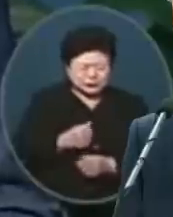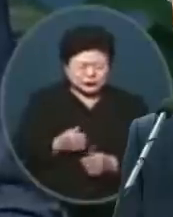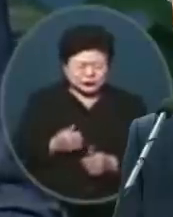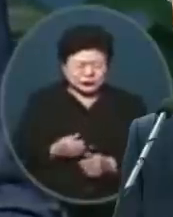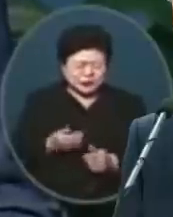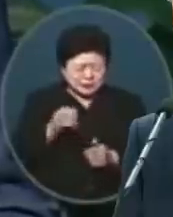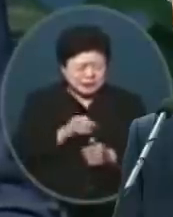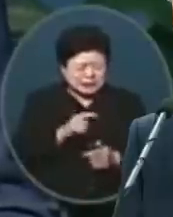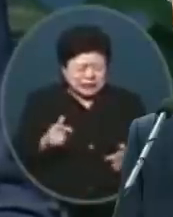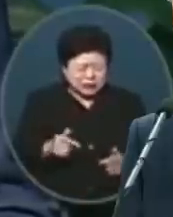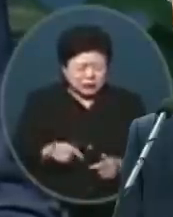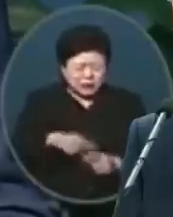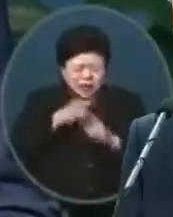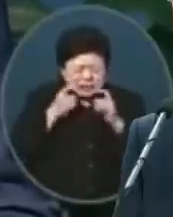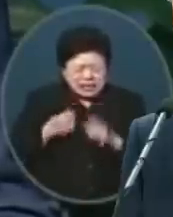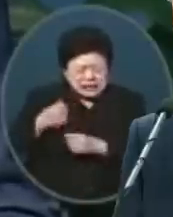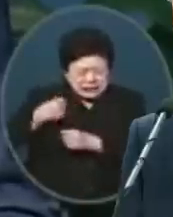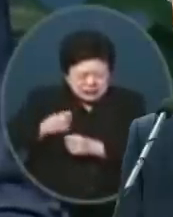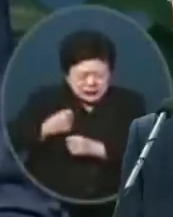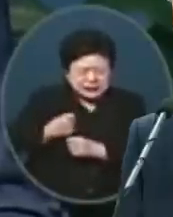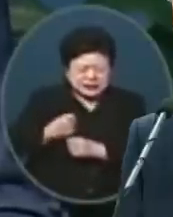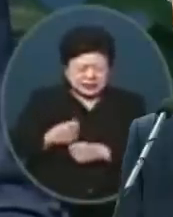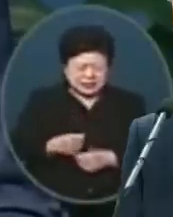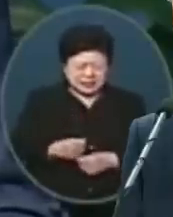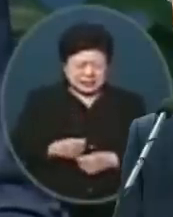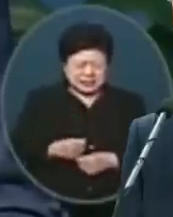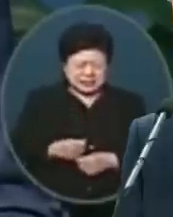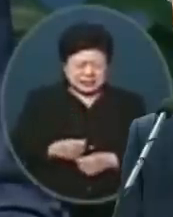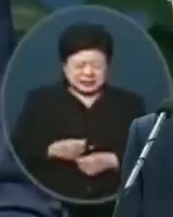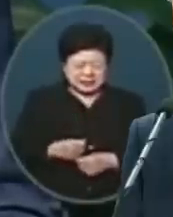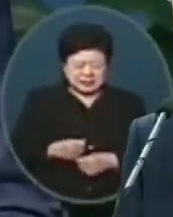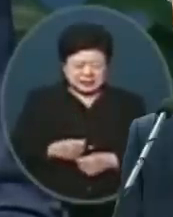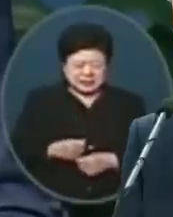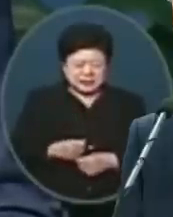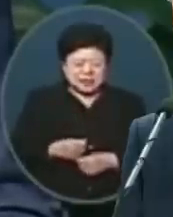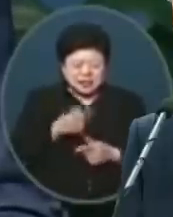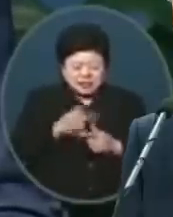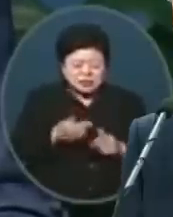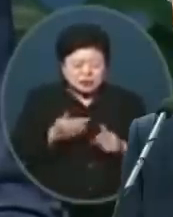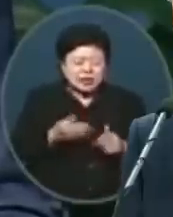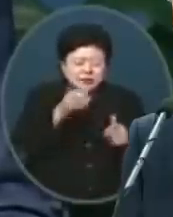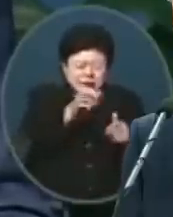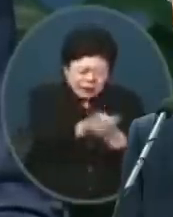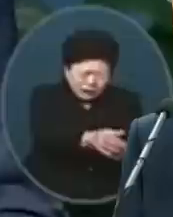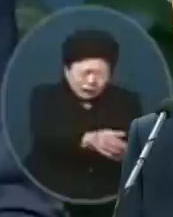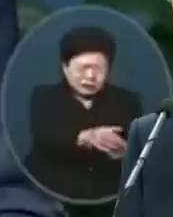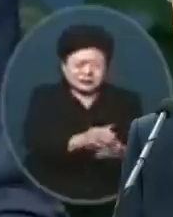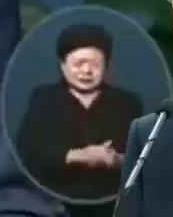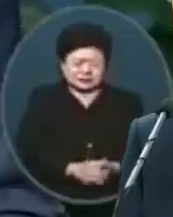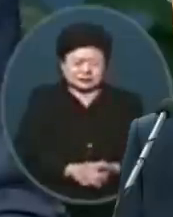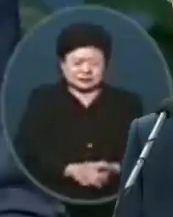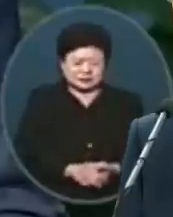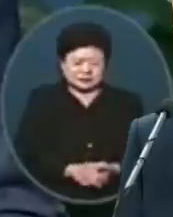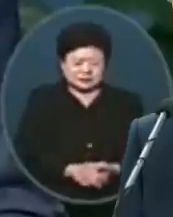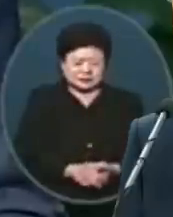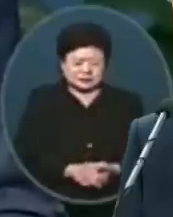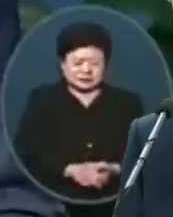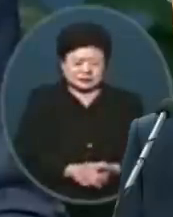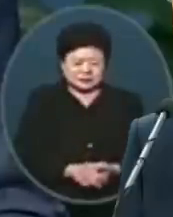네가 걸머지고 가라는데 그 네가 걸머질 짐이 아니다. 짐은 예수님이 보혈을